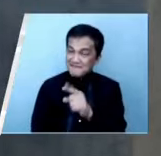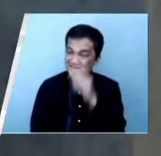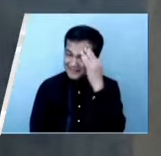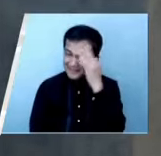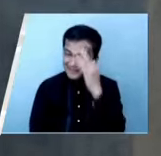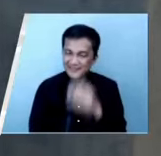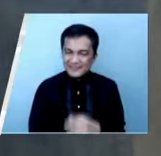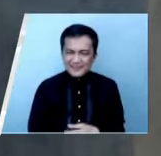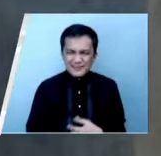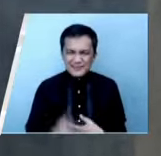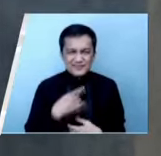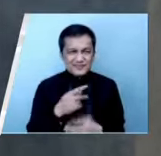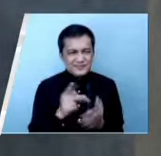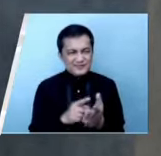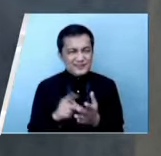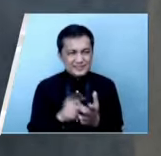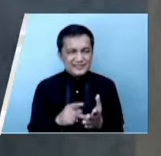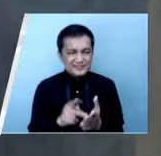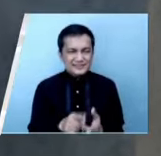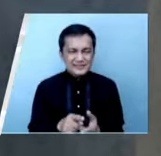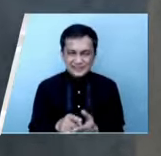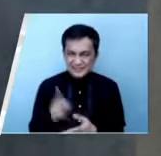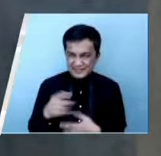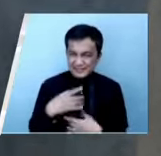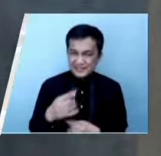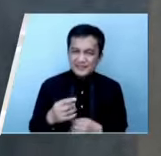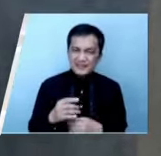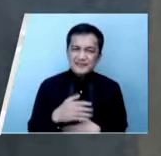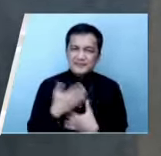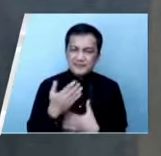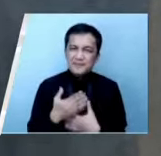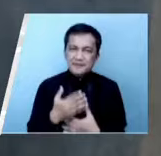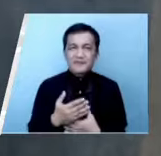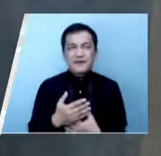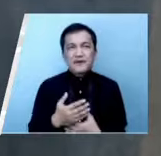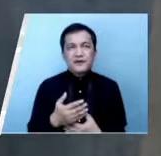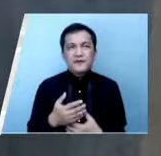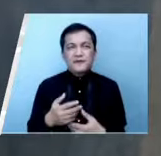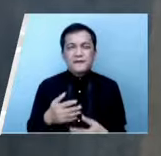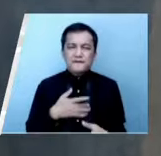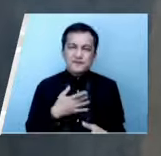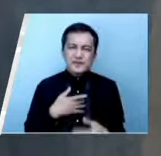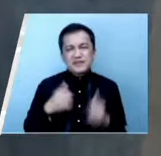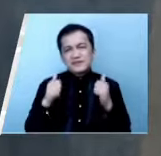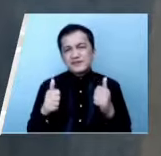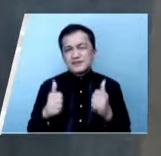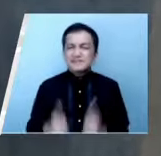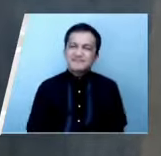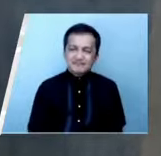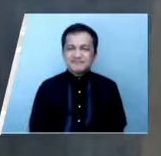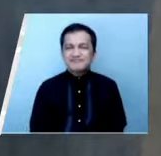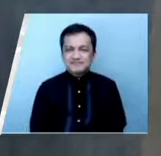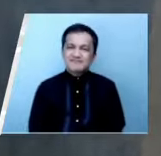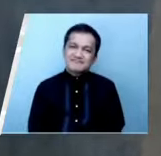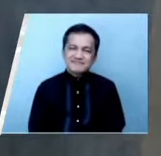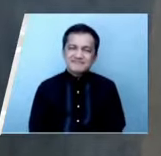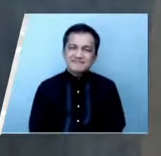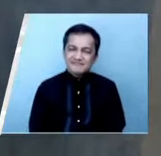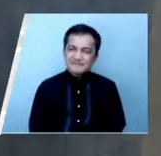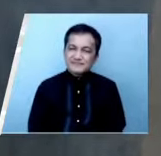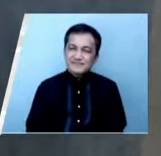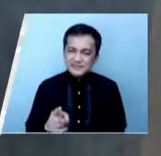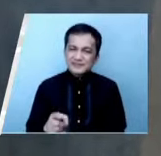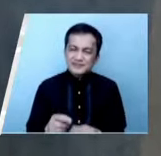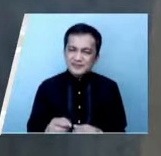yung kakulitan eh. Yeah, you really mm-hmm. like the happy good fun. Vibes, fun. Mm-hmm. And you are keeping up with the